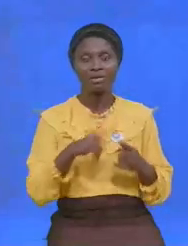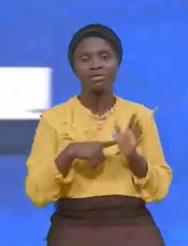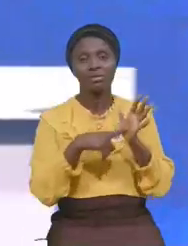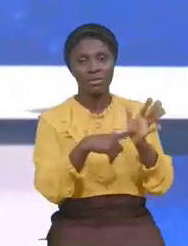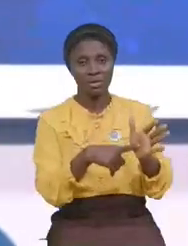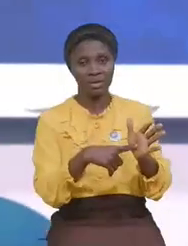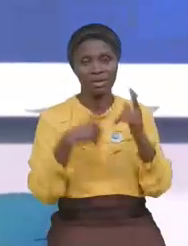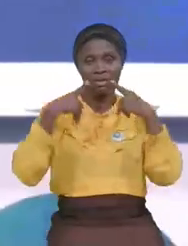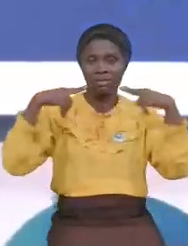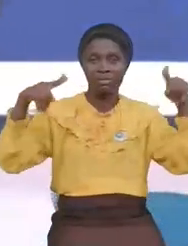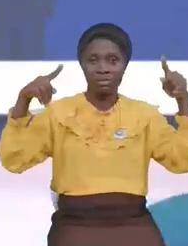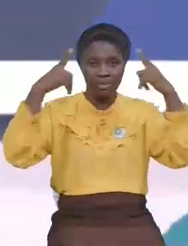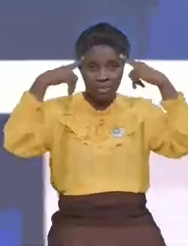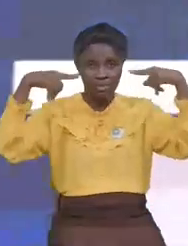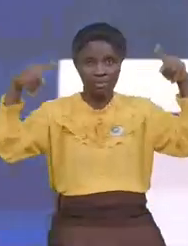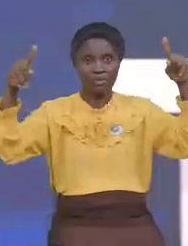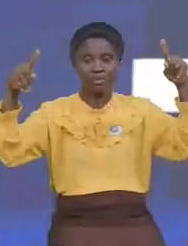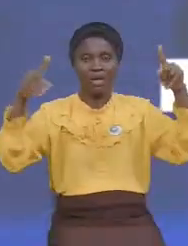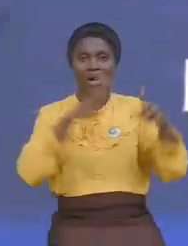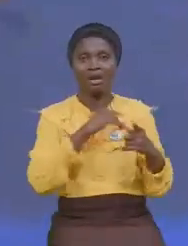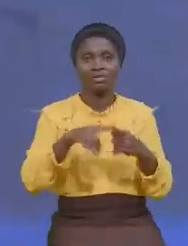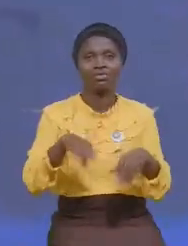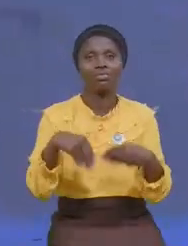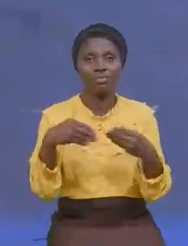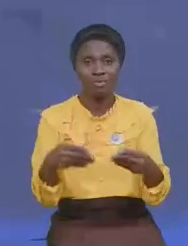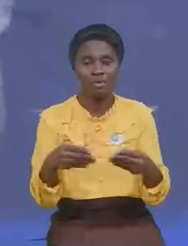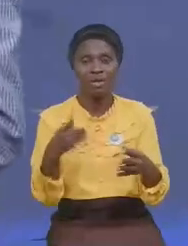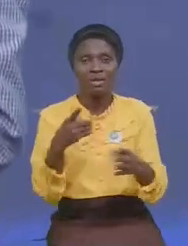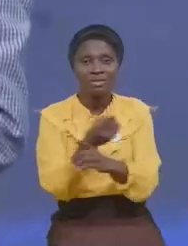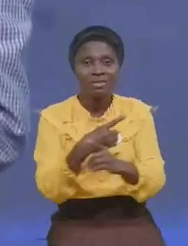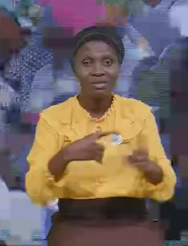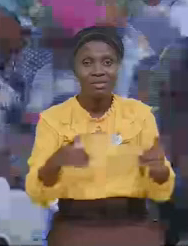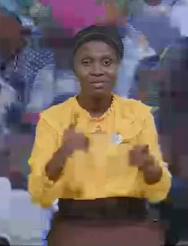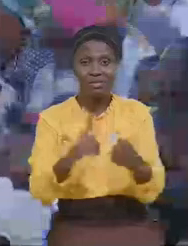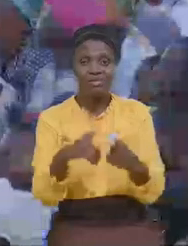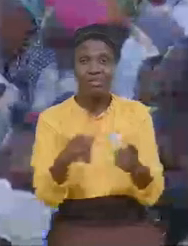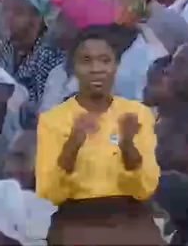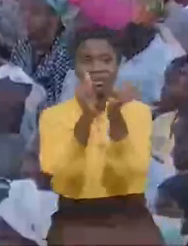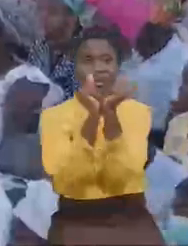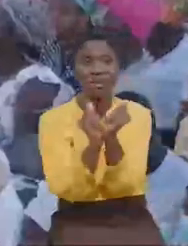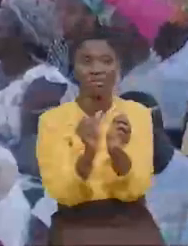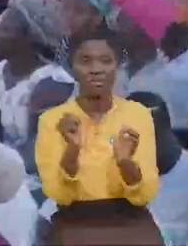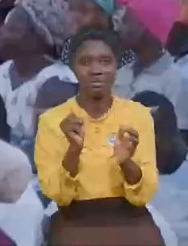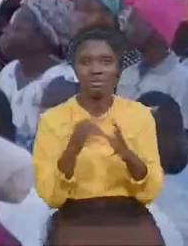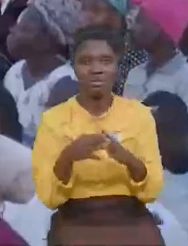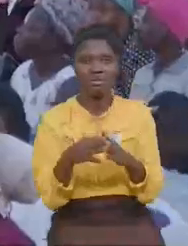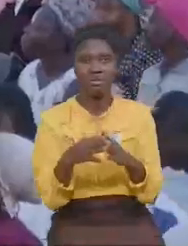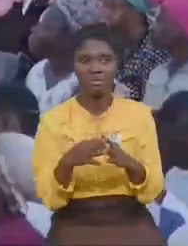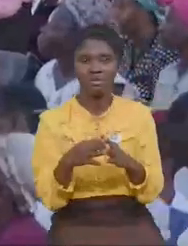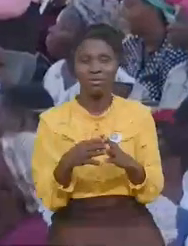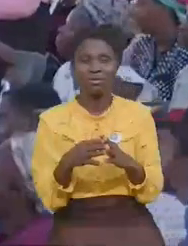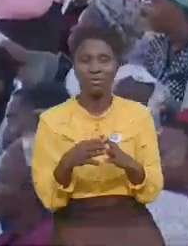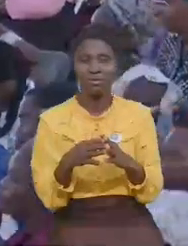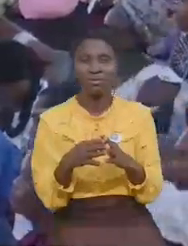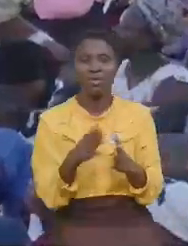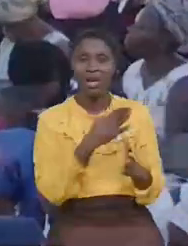guérir les cœurs brisés, pour proclamer, pour pouvoir la délivrance aux captifs.